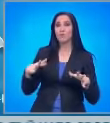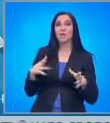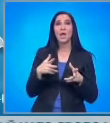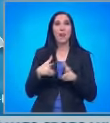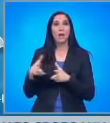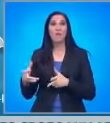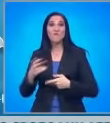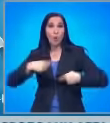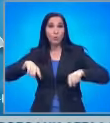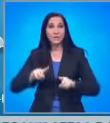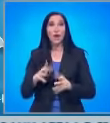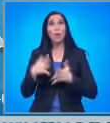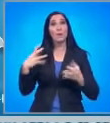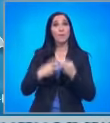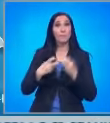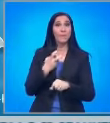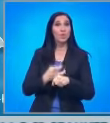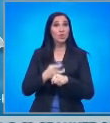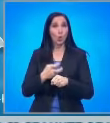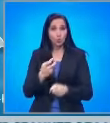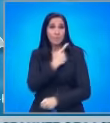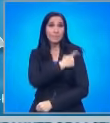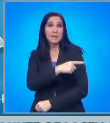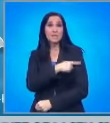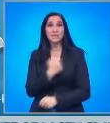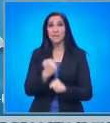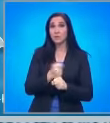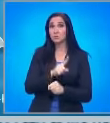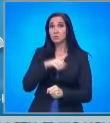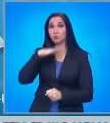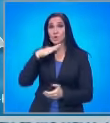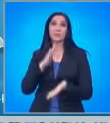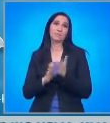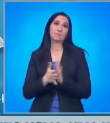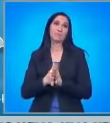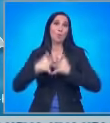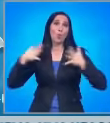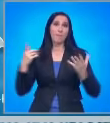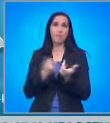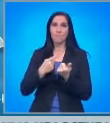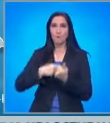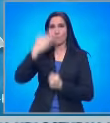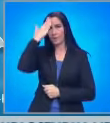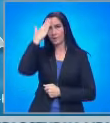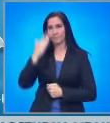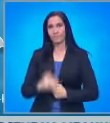е, че лекарите и медицинските работници не достигат, за да се справят с огромния брой пациенти.